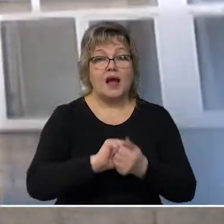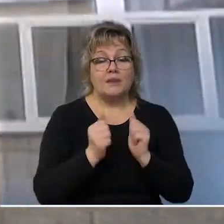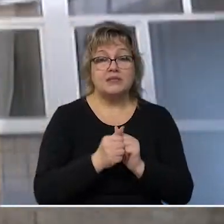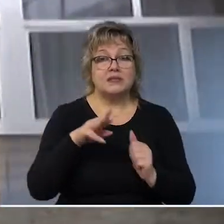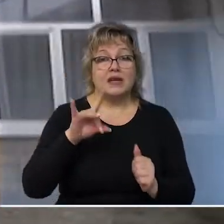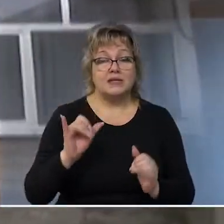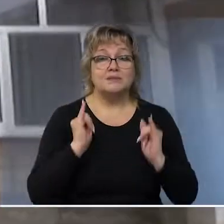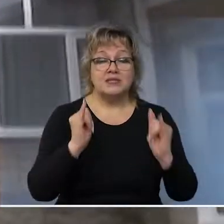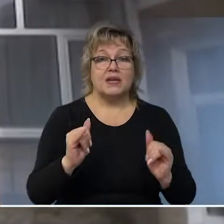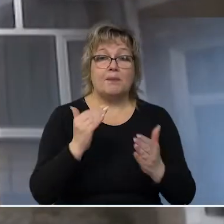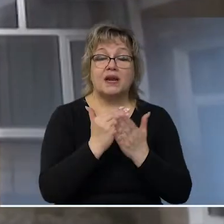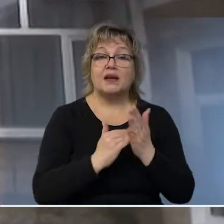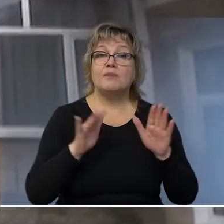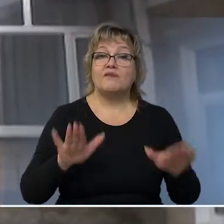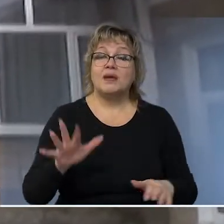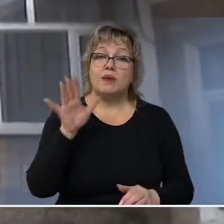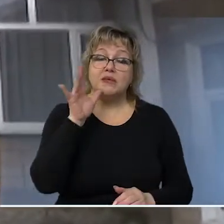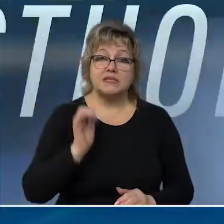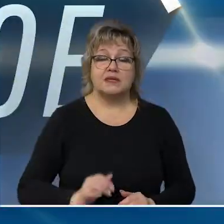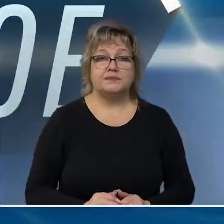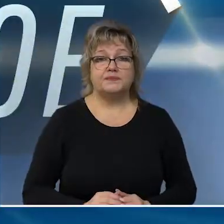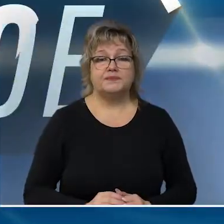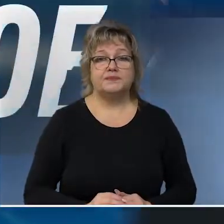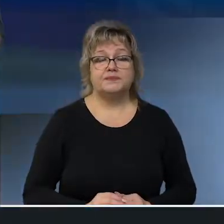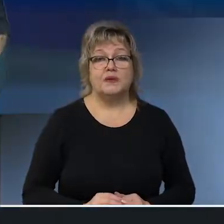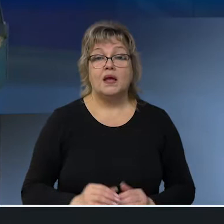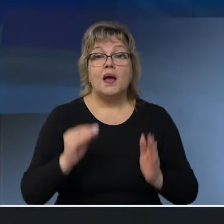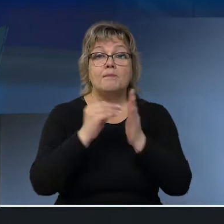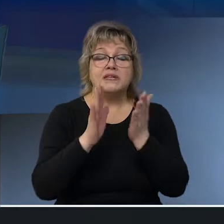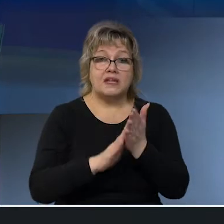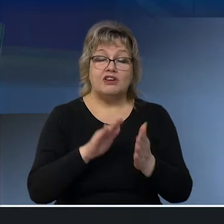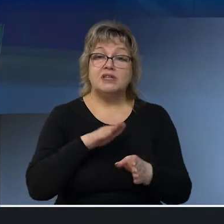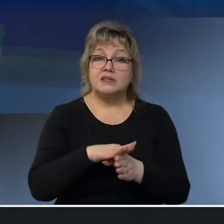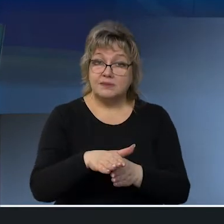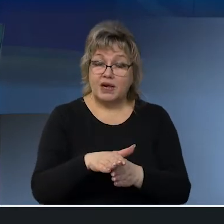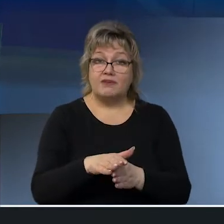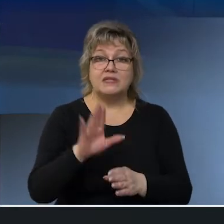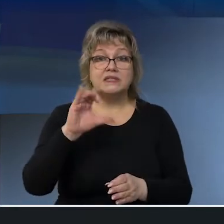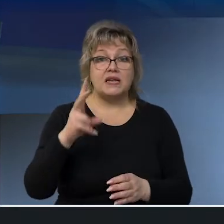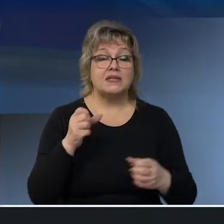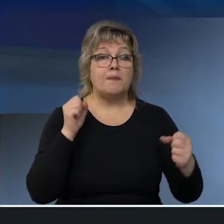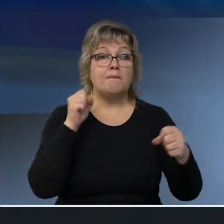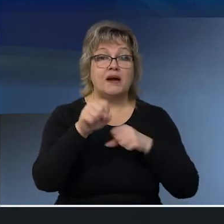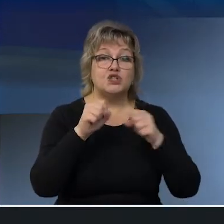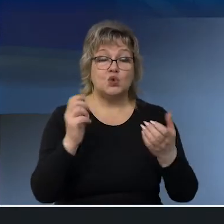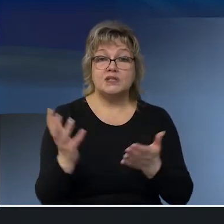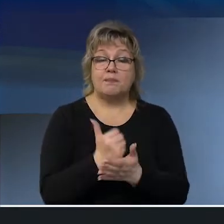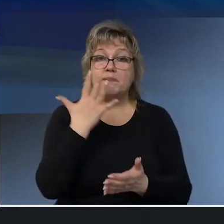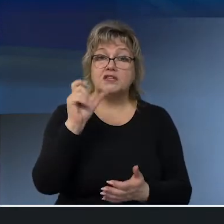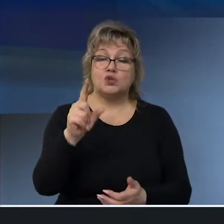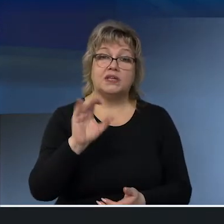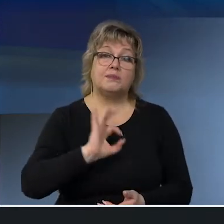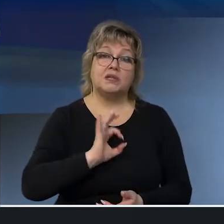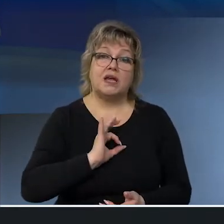ТРК «Каменск ТР», специально для программы «Время местное». С поставленной задачей справились. Сальские боксеры заработали